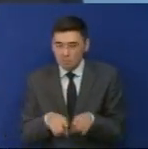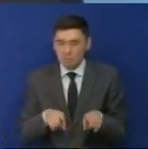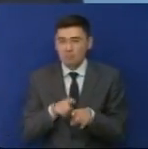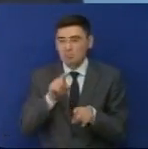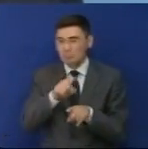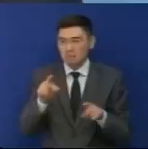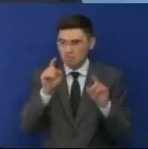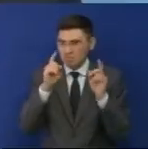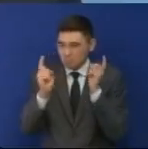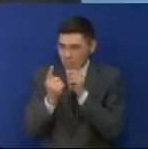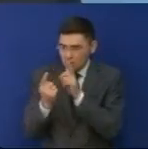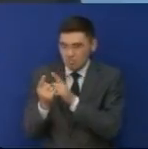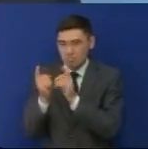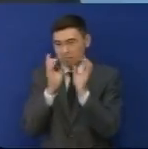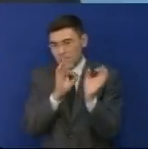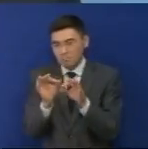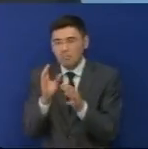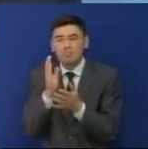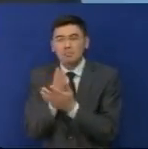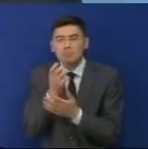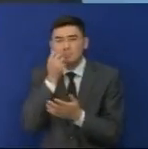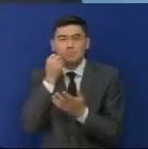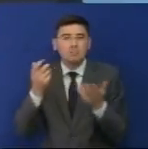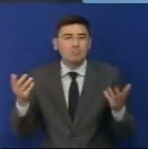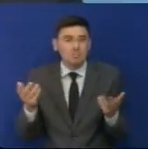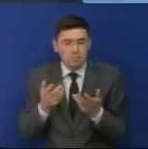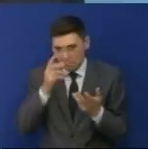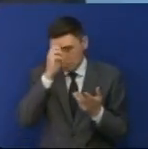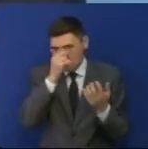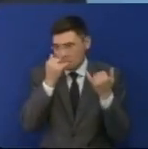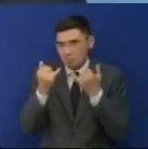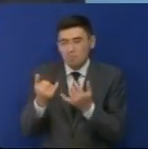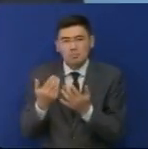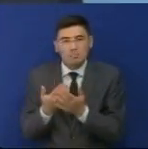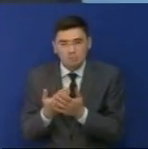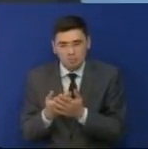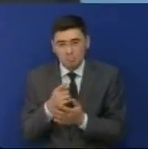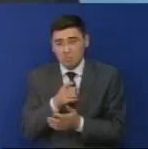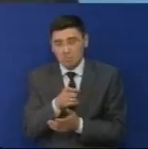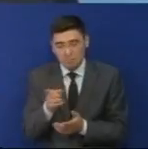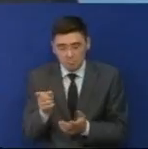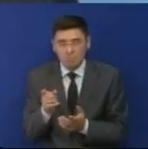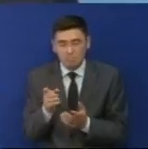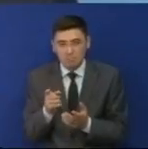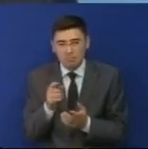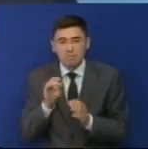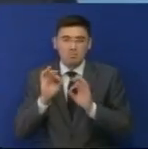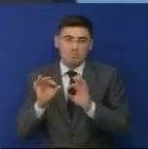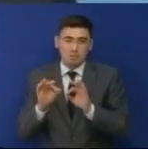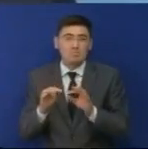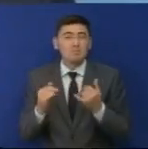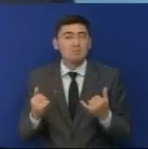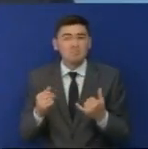где есть все возможности, они могут в социальных сетях прочитать, в сайтах, в газетах,